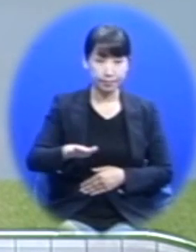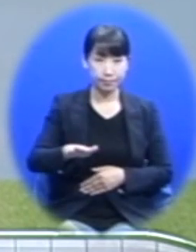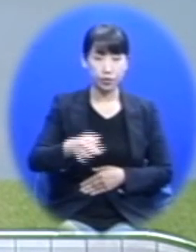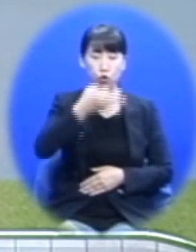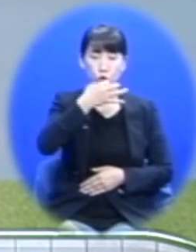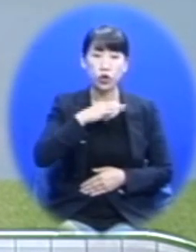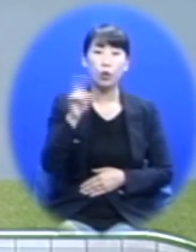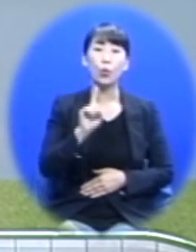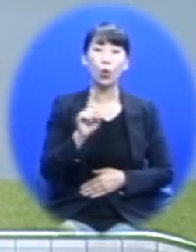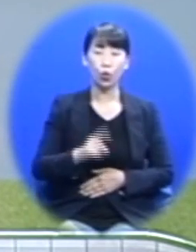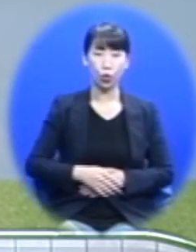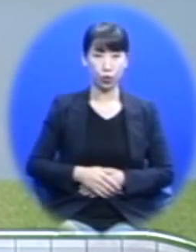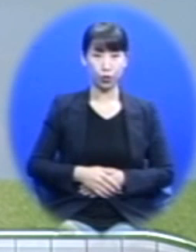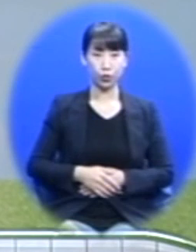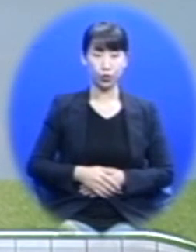유익이 있더래요.